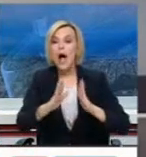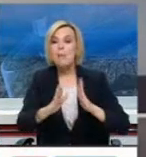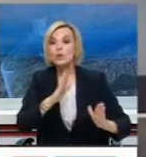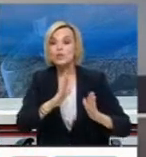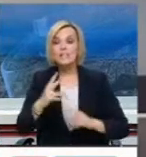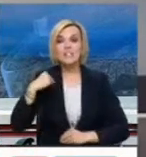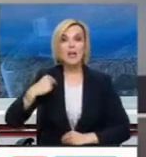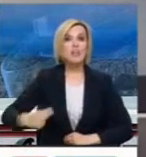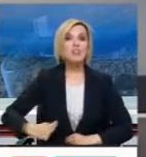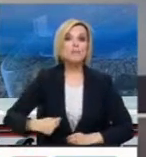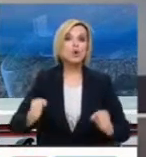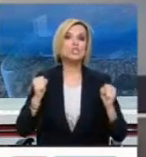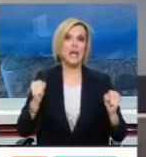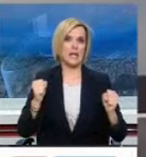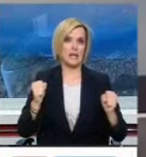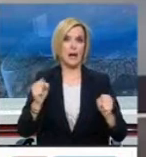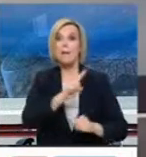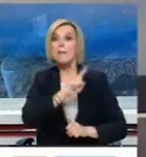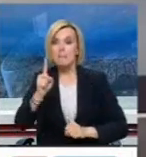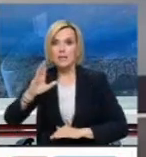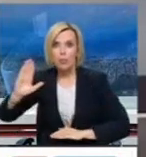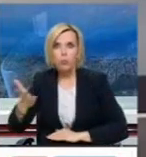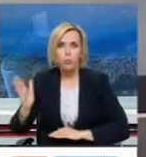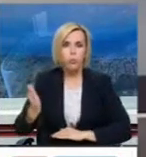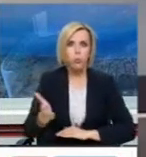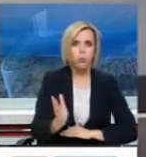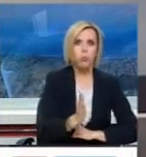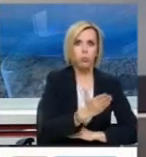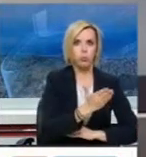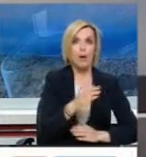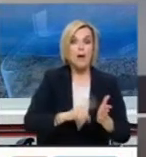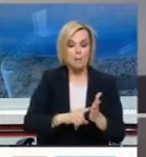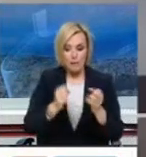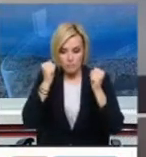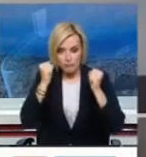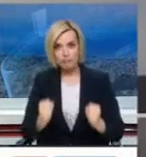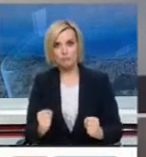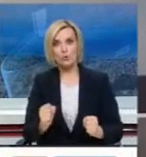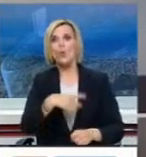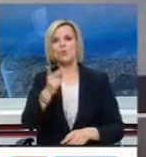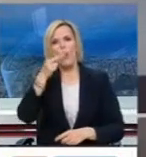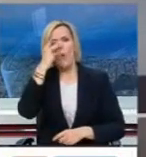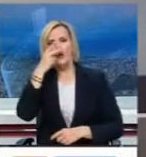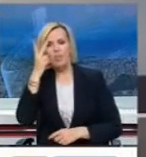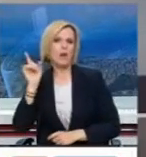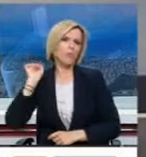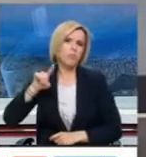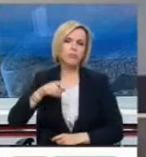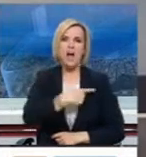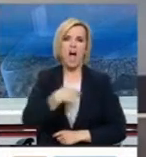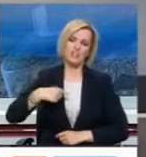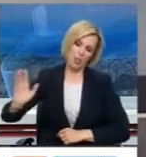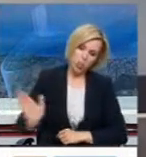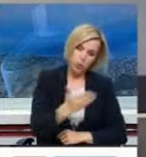υγείας, τη συγκράτηση των απολύσεων και την παρεμπόδιση των καταχρηστικών πρακτικών. Τη μείωση των λειτουργικών